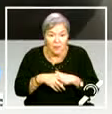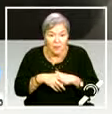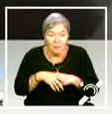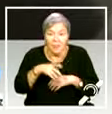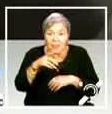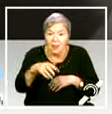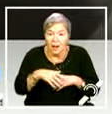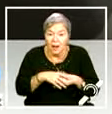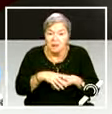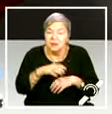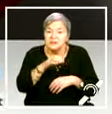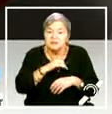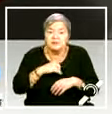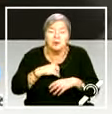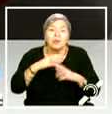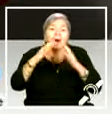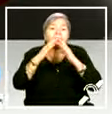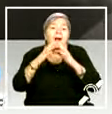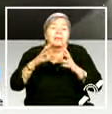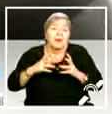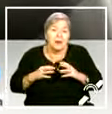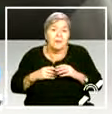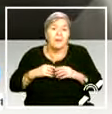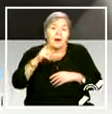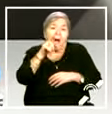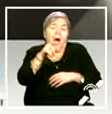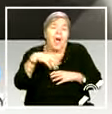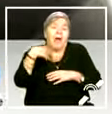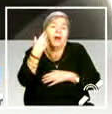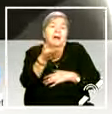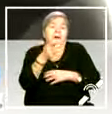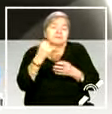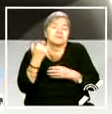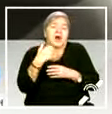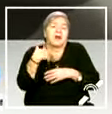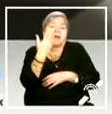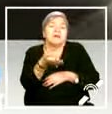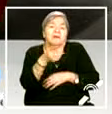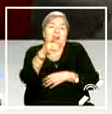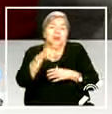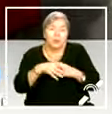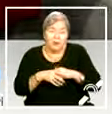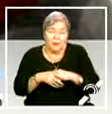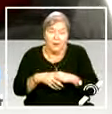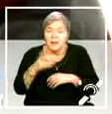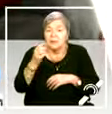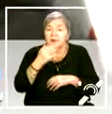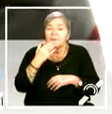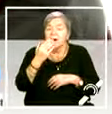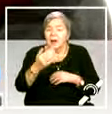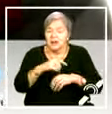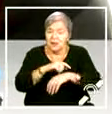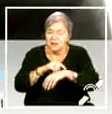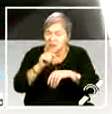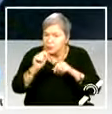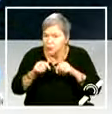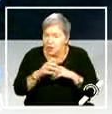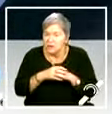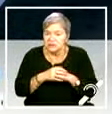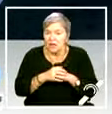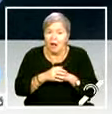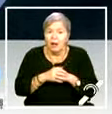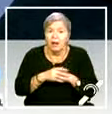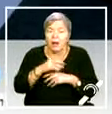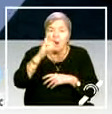pe afară. Singura locuință disponibilă este cea care a fost repartizată prin hotărârea Consiliului Local. Din păcate, în această perioadă, din